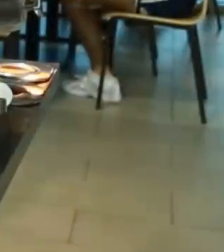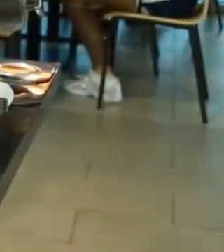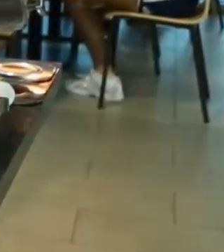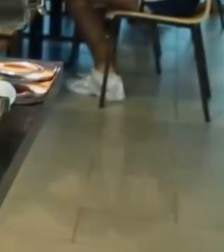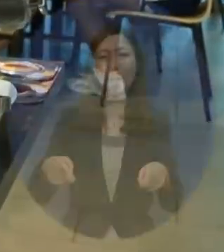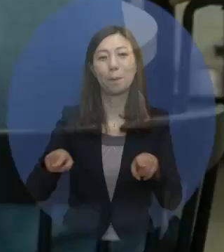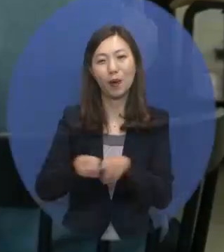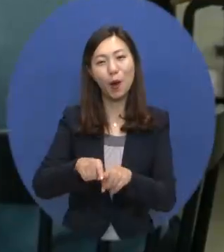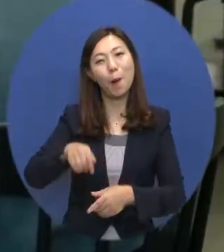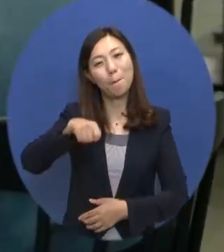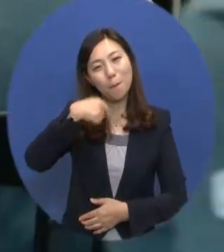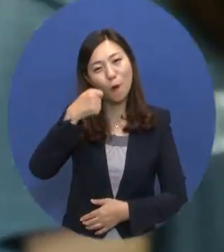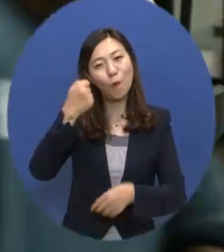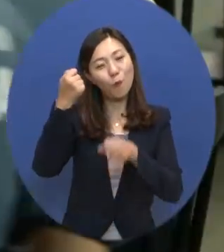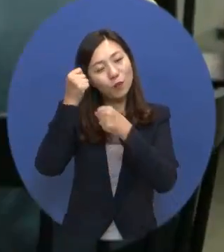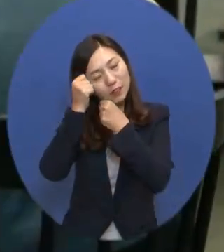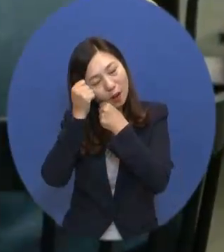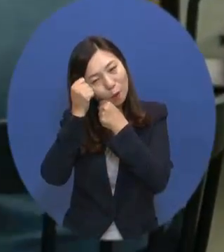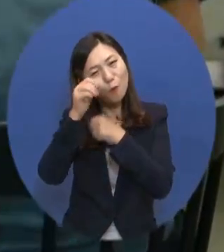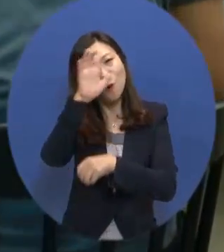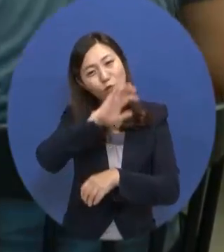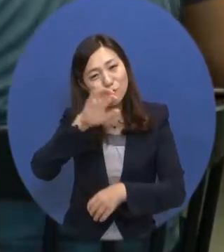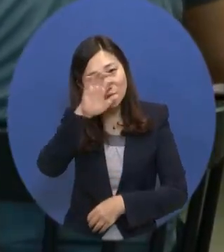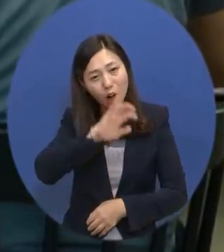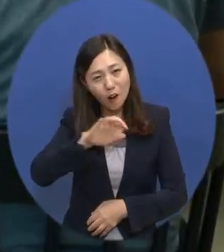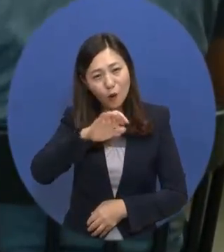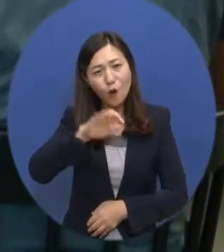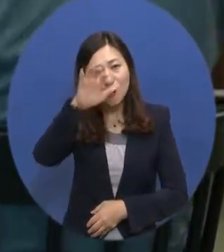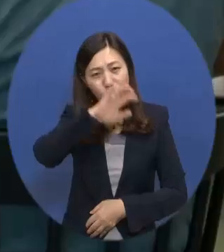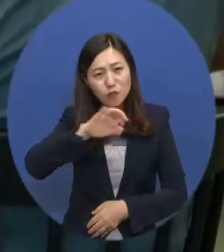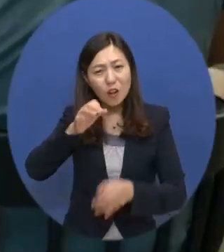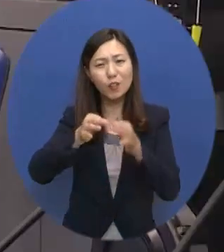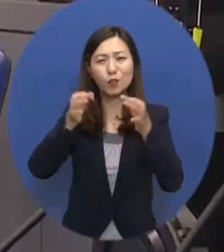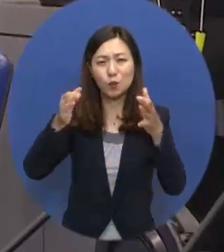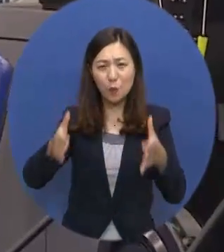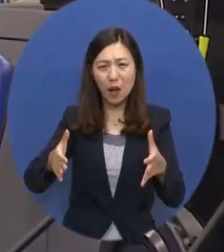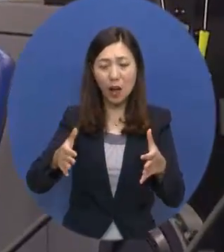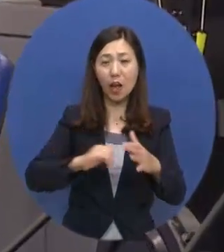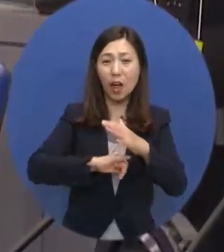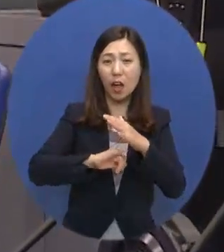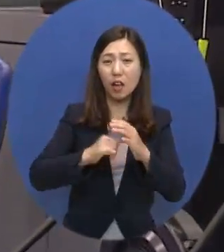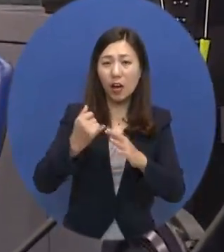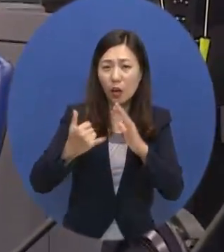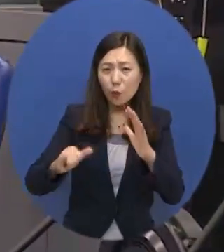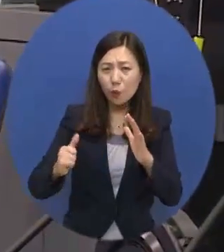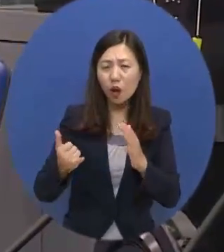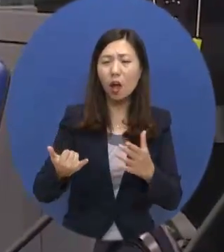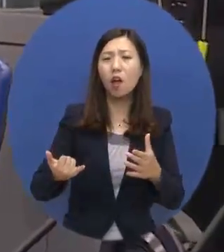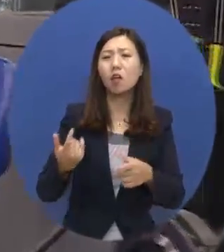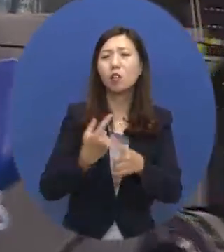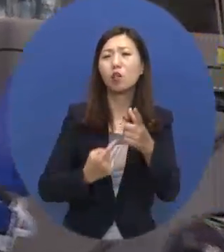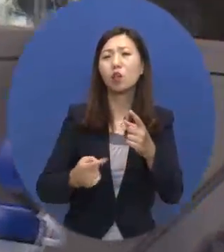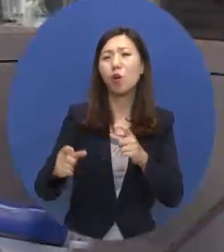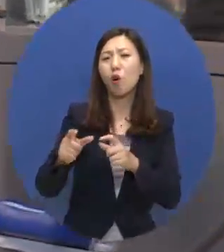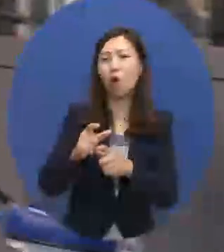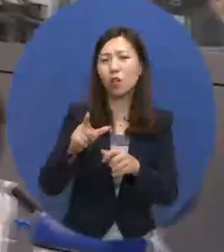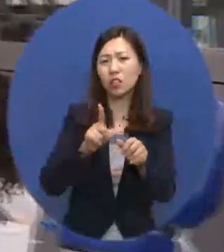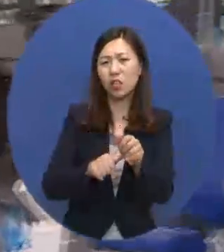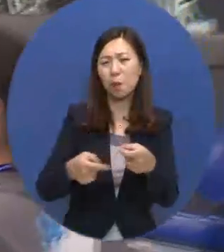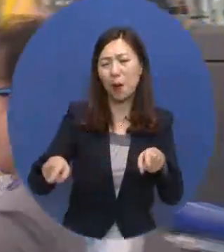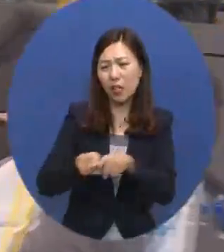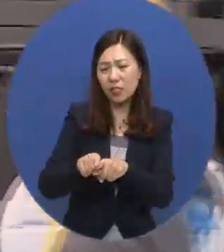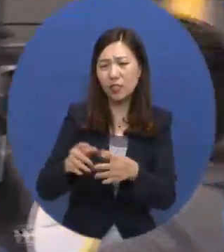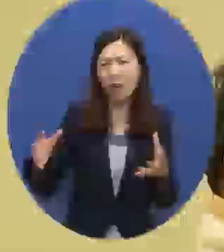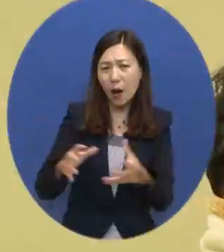함께 먹고 자고 훈련하고 훈련 기간만큼은 가족들보다 더 많은 시간을 보내는 선수와